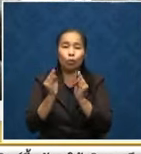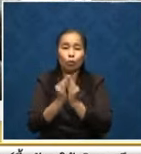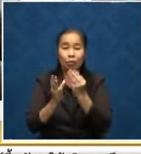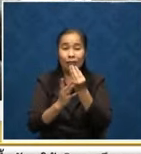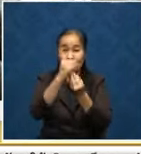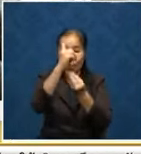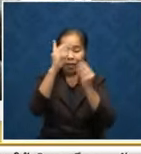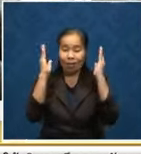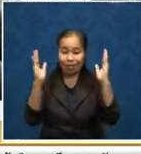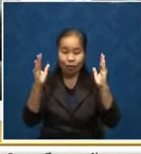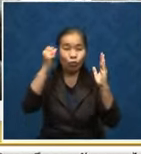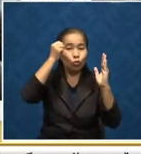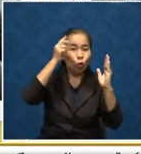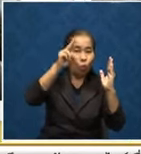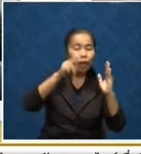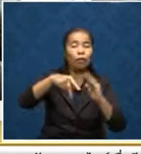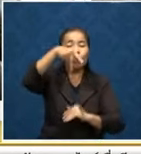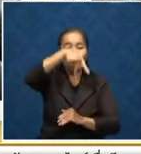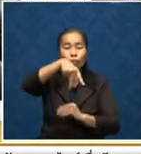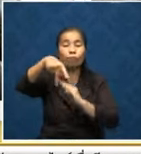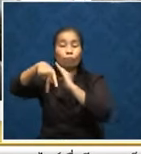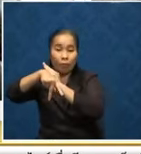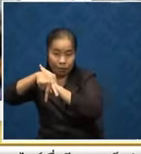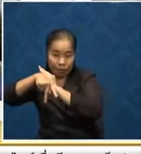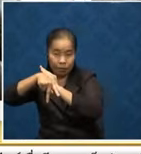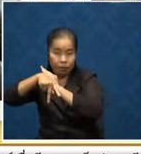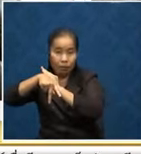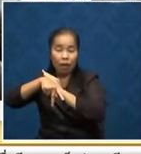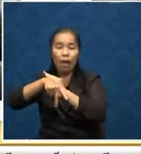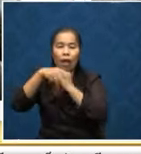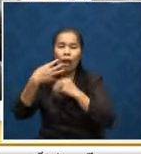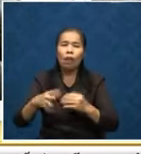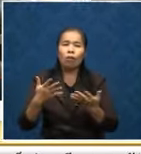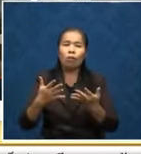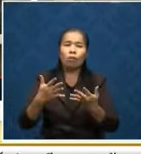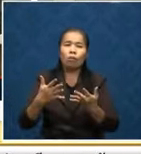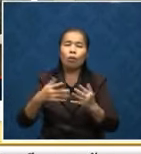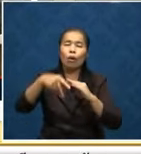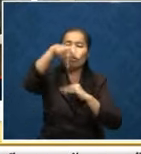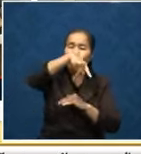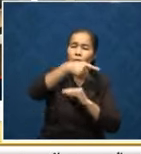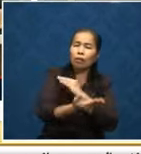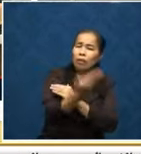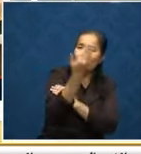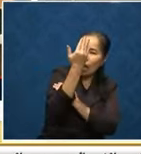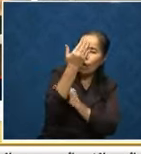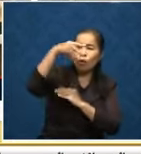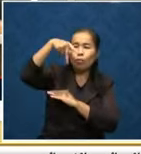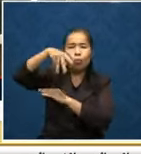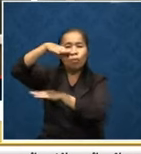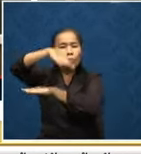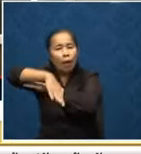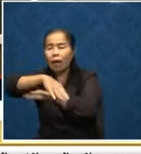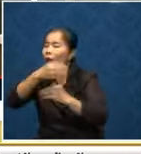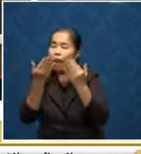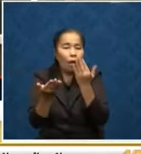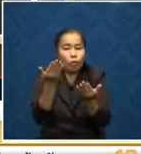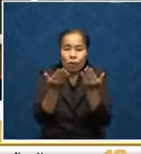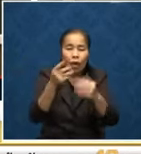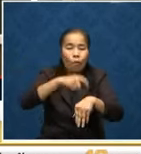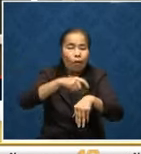2วันคือวันพุธกับพฤหัสส่วนเรื่องเวลาว่าจะเริ่มพุธเช้าหรือพุธบ่ายนั่นเราค่อยมาหารือกำหนดอีกทีนึ